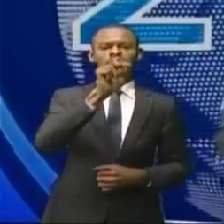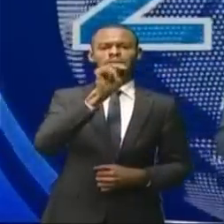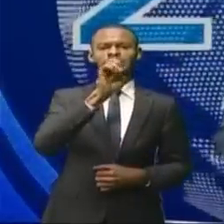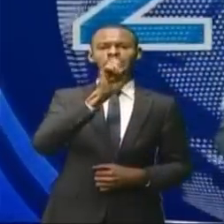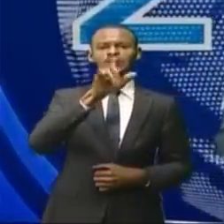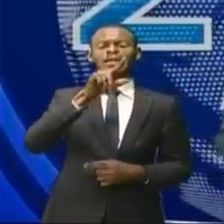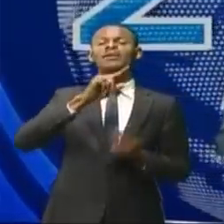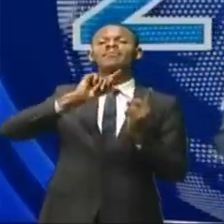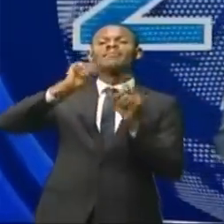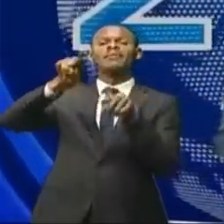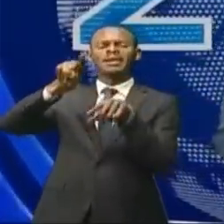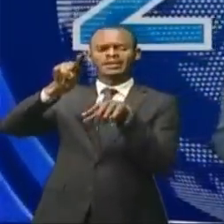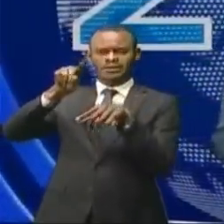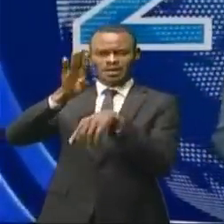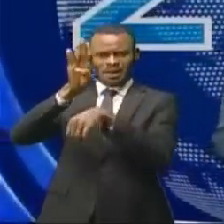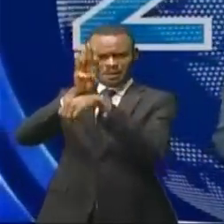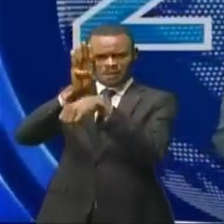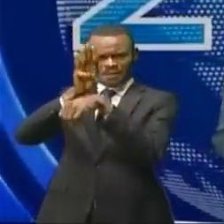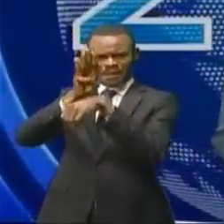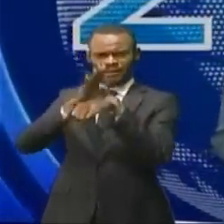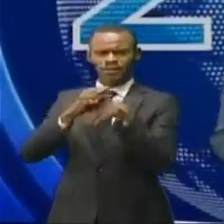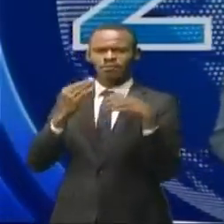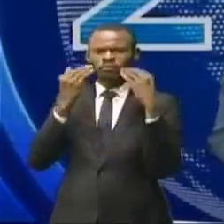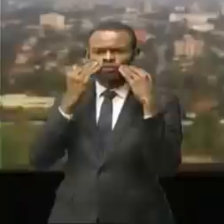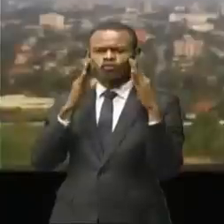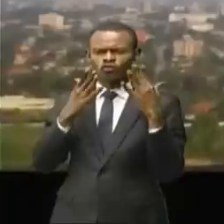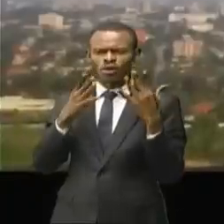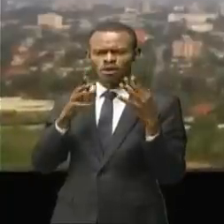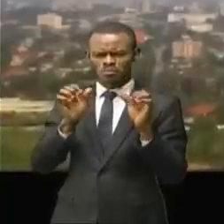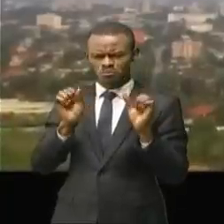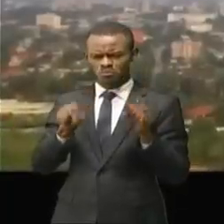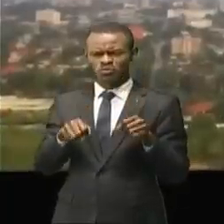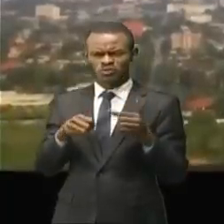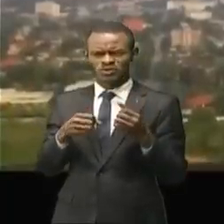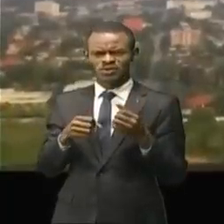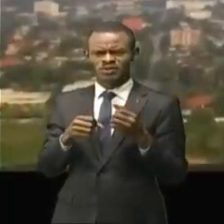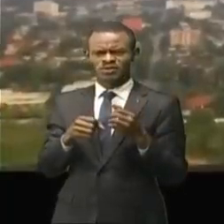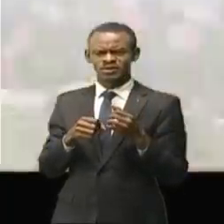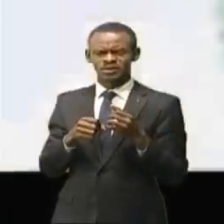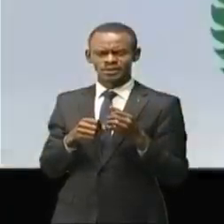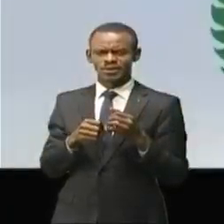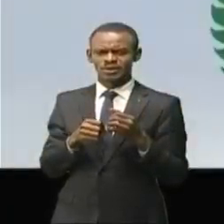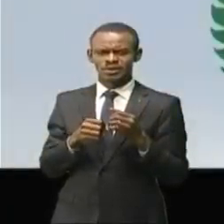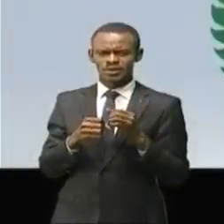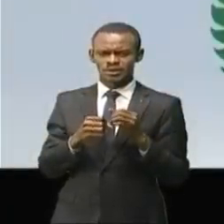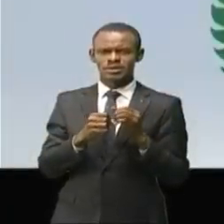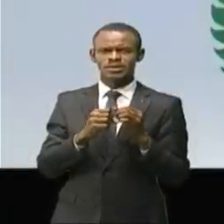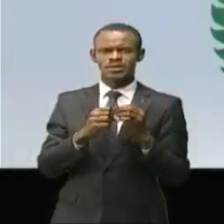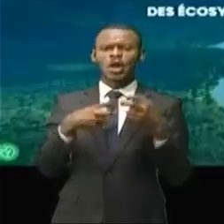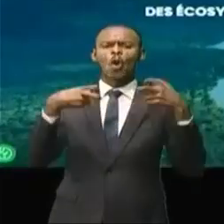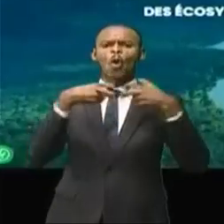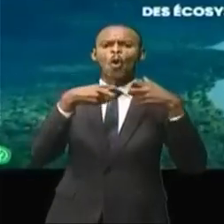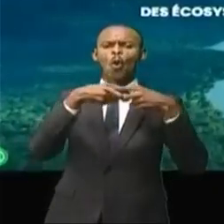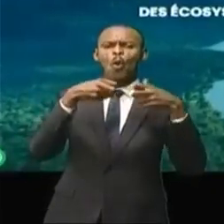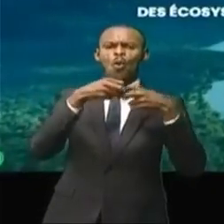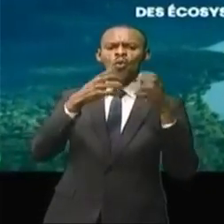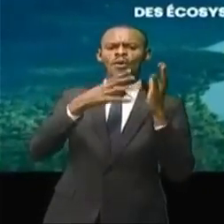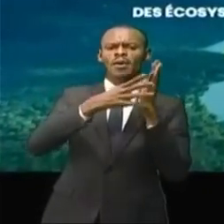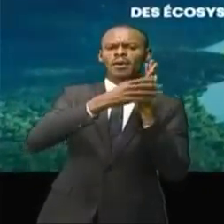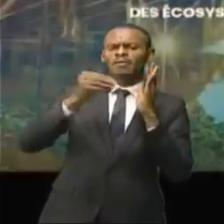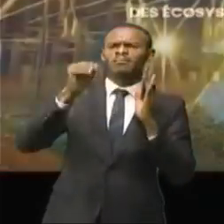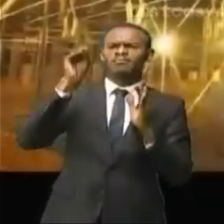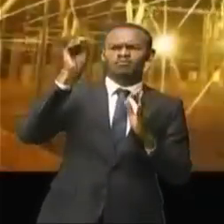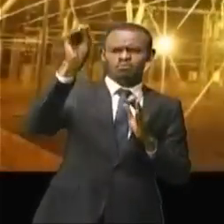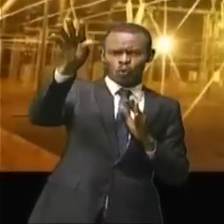MW un reportage de Cédric kenina le Congo Brazzaville organise le Vespa et le sommet du 3 bassins il